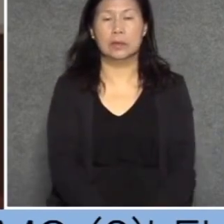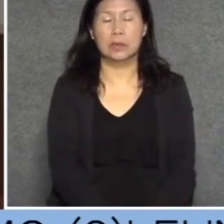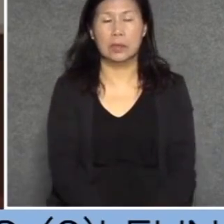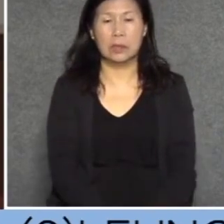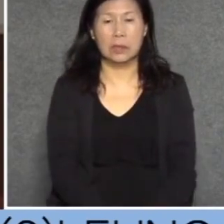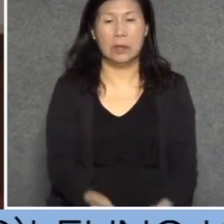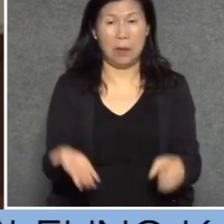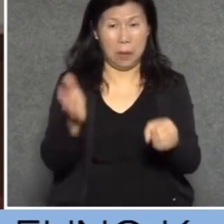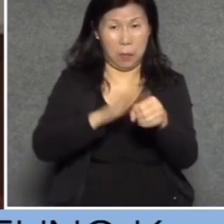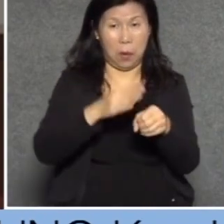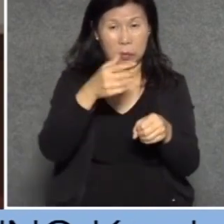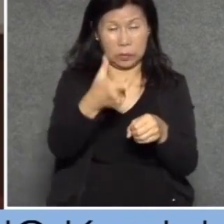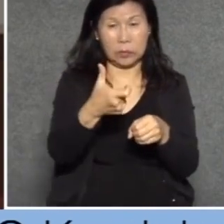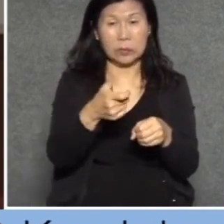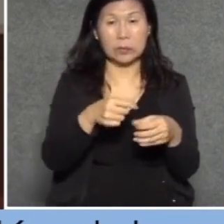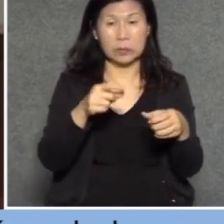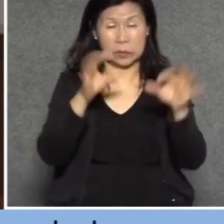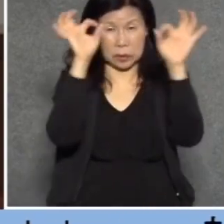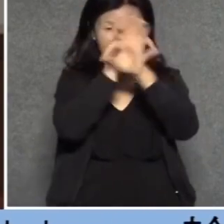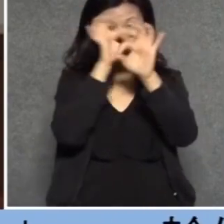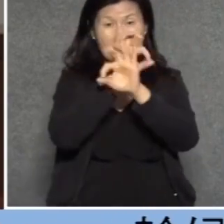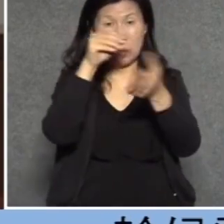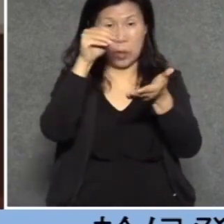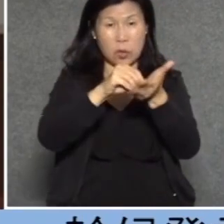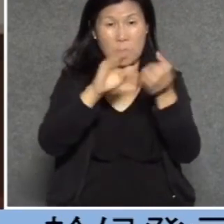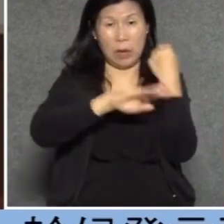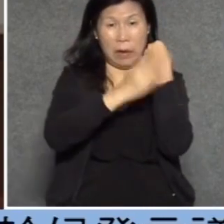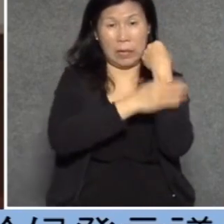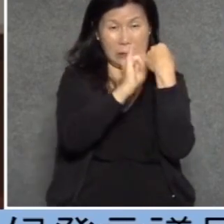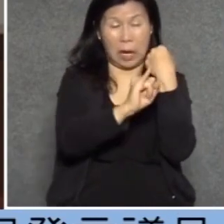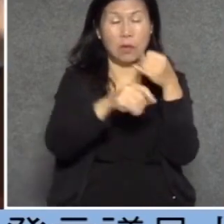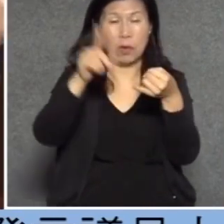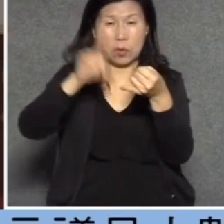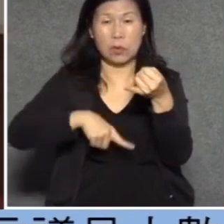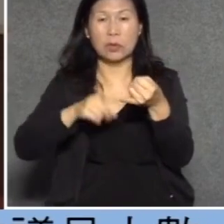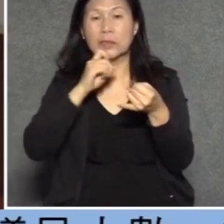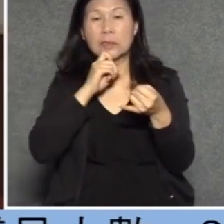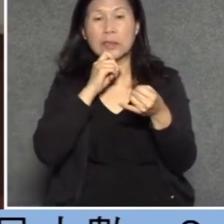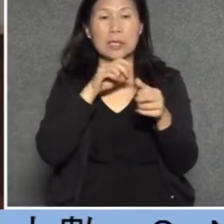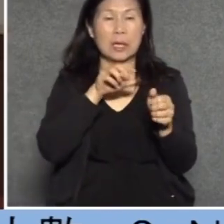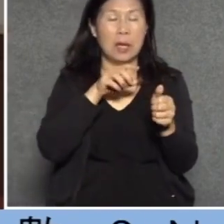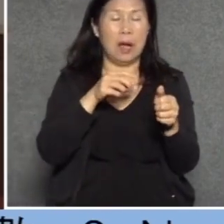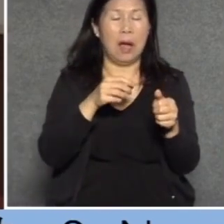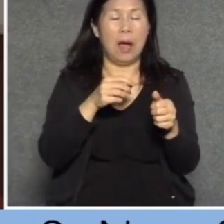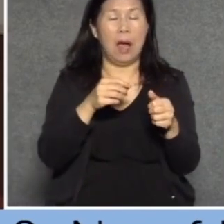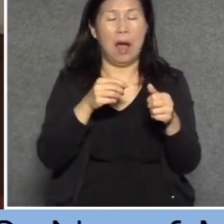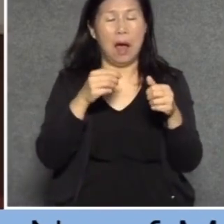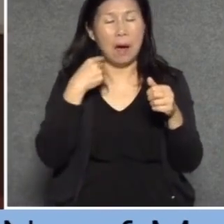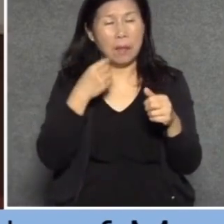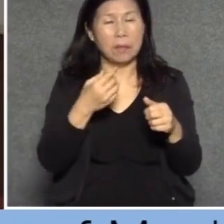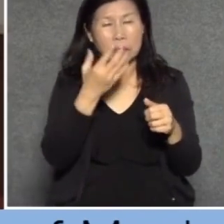謂補償金應該寫叫做錯誤定罪補償金或者冤獄補償金，是吧？